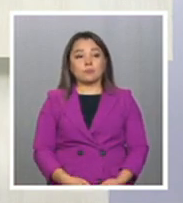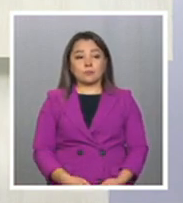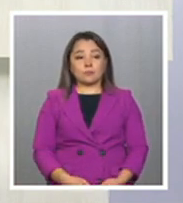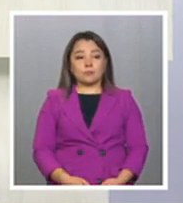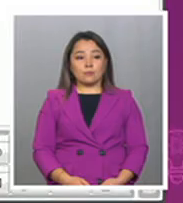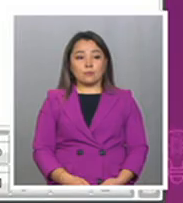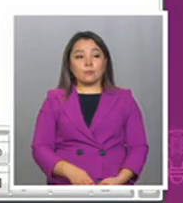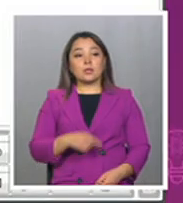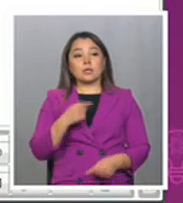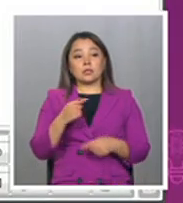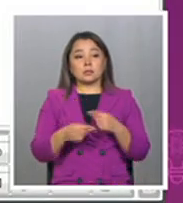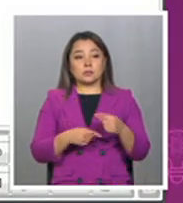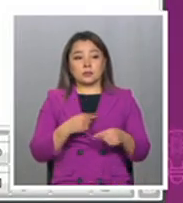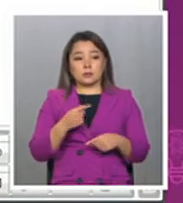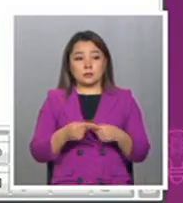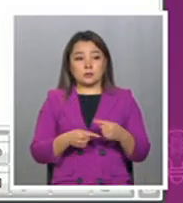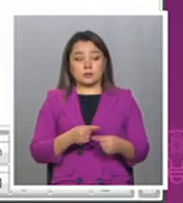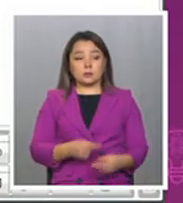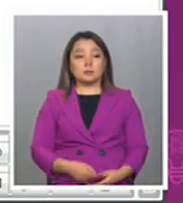Келесі